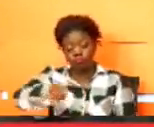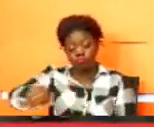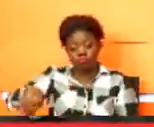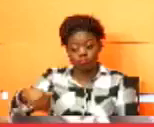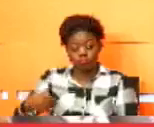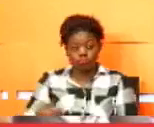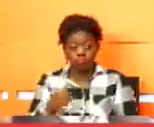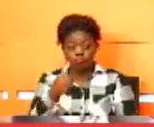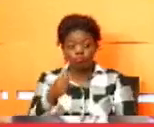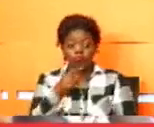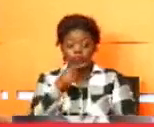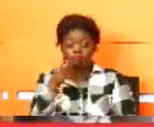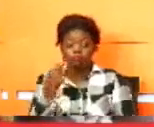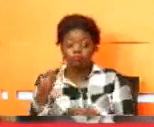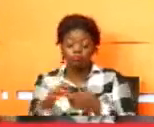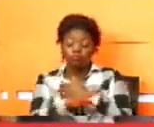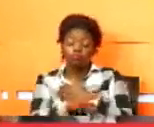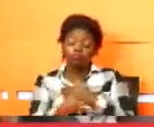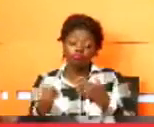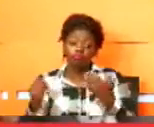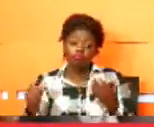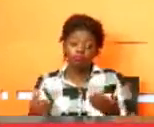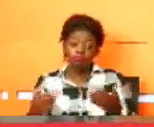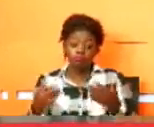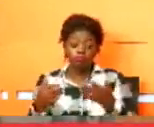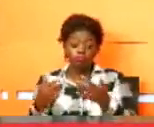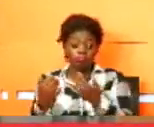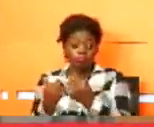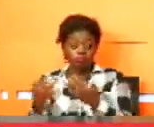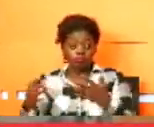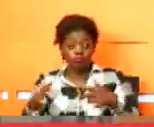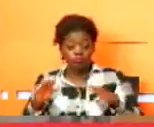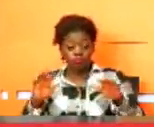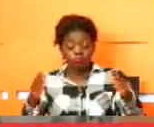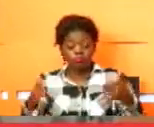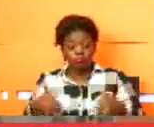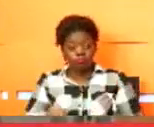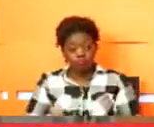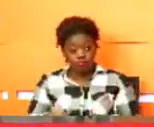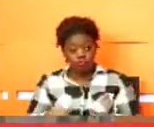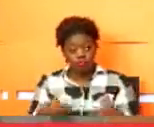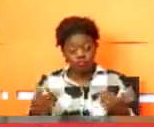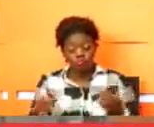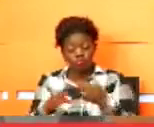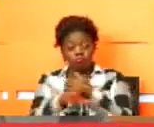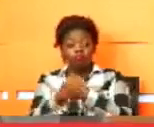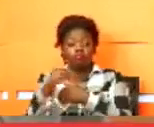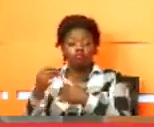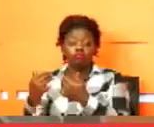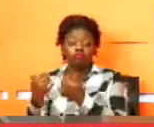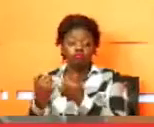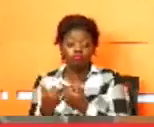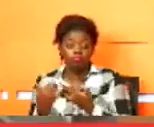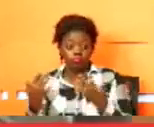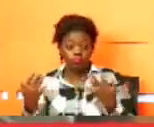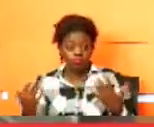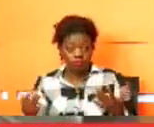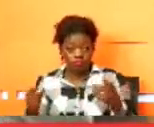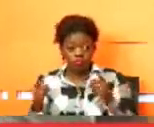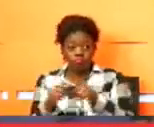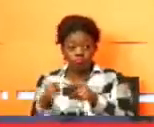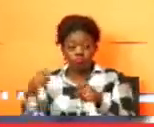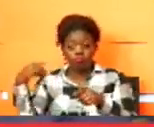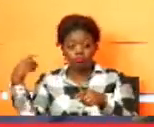Abamu ku basajja be bazi batwala ku bakyala be banyinyudde engeri avubuka gye bazi babatuyolamu ne babatwala ku bakyala baabwe nga tebakumuku tebaluma n'ekiro